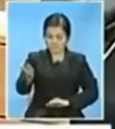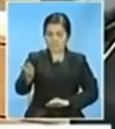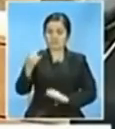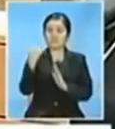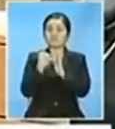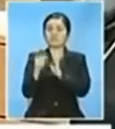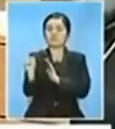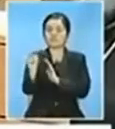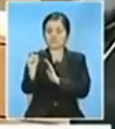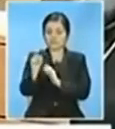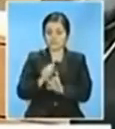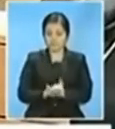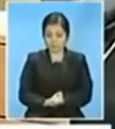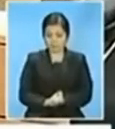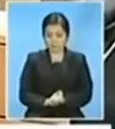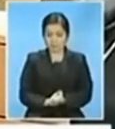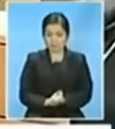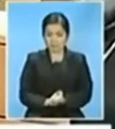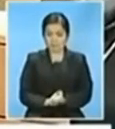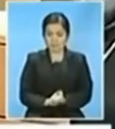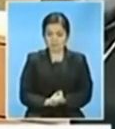หน